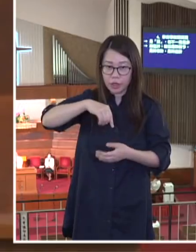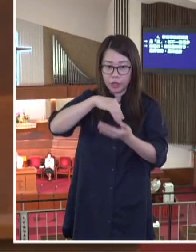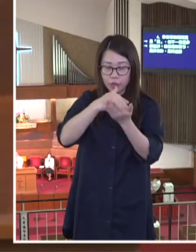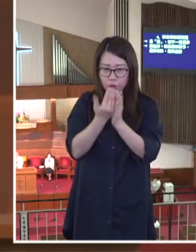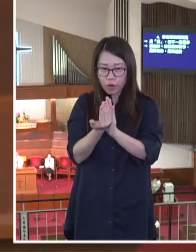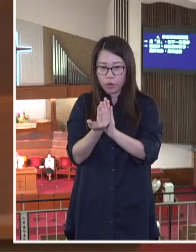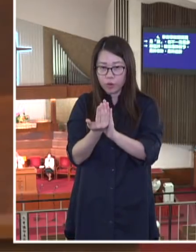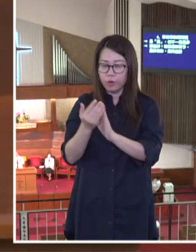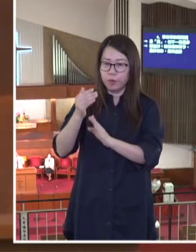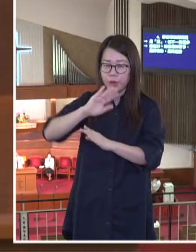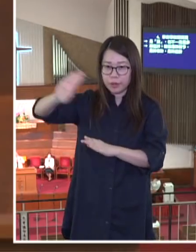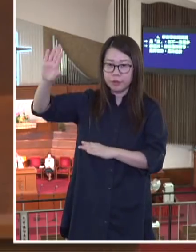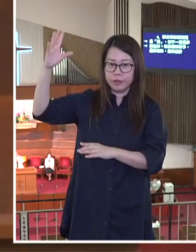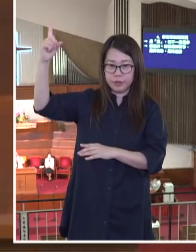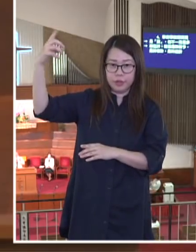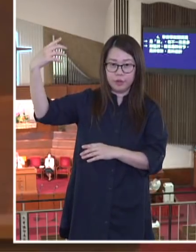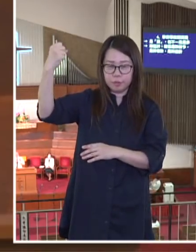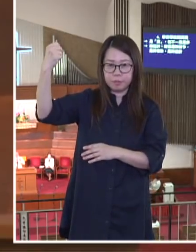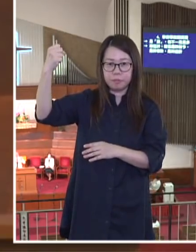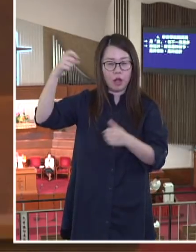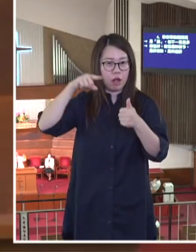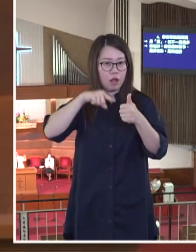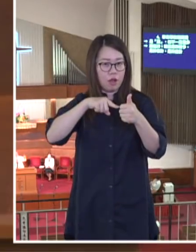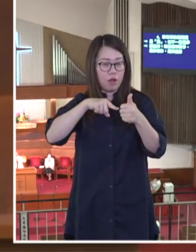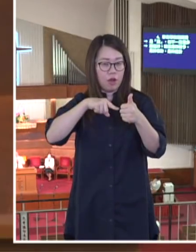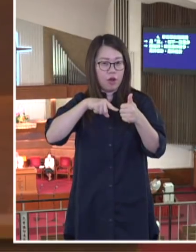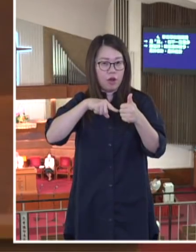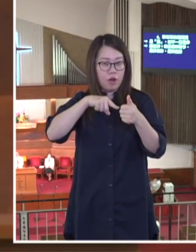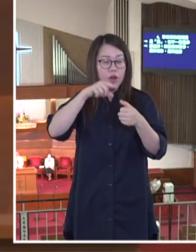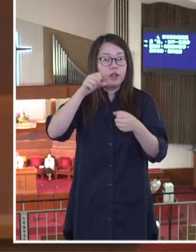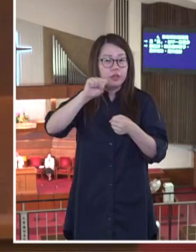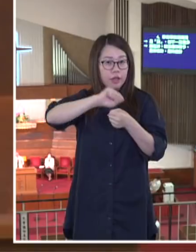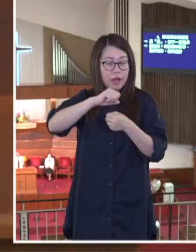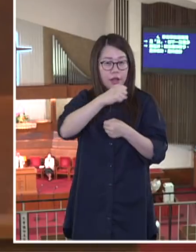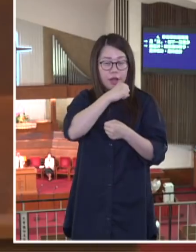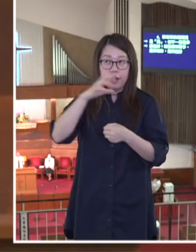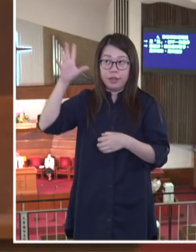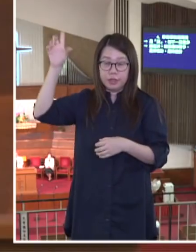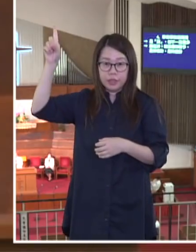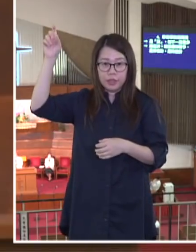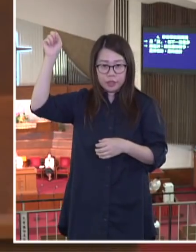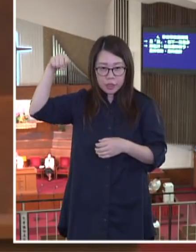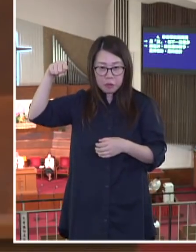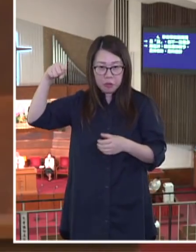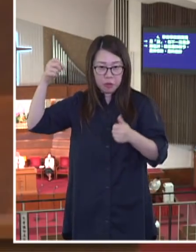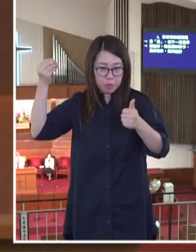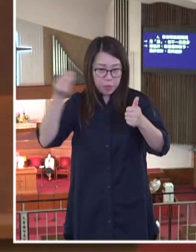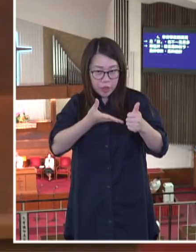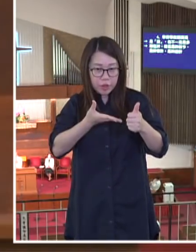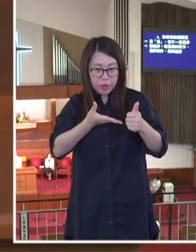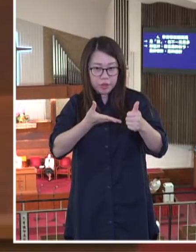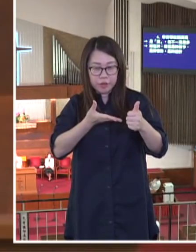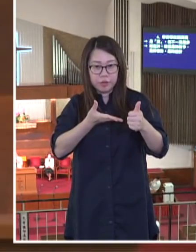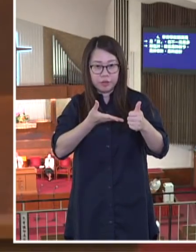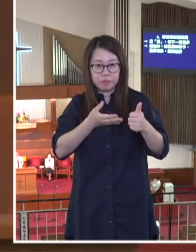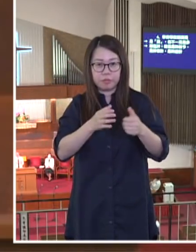的。所以迦南是因为有神的应许，他就可以拿到那块地，但是神也可以不给的。跟从神